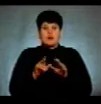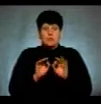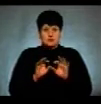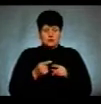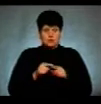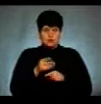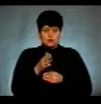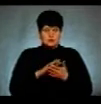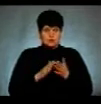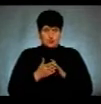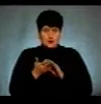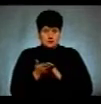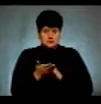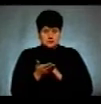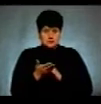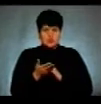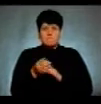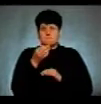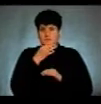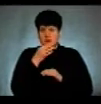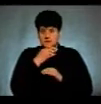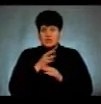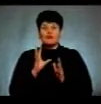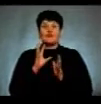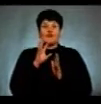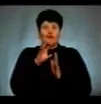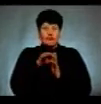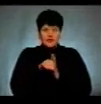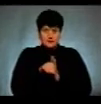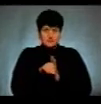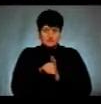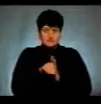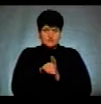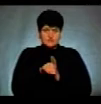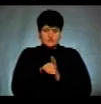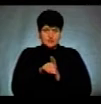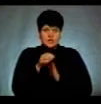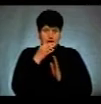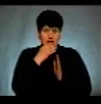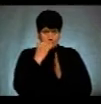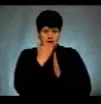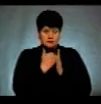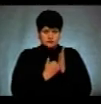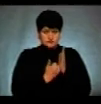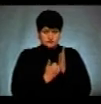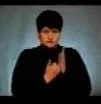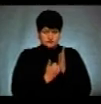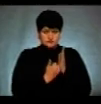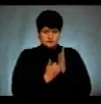цю ситуацію, що препарат введений в кількість ліків, які йдуть по програмі,